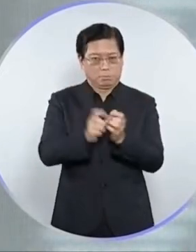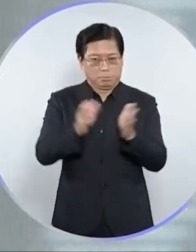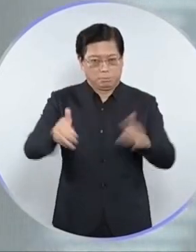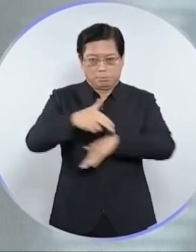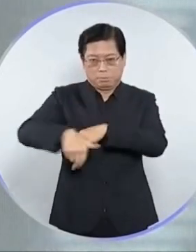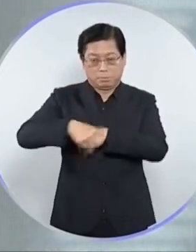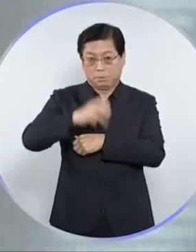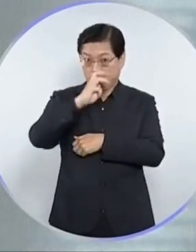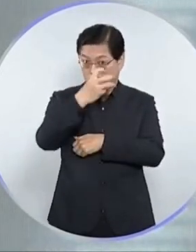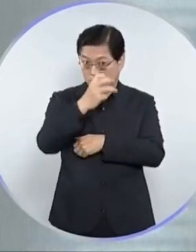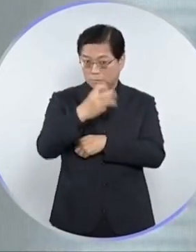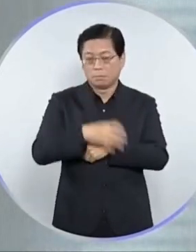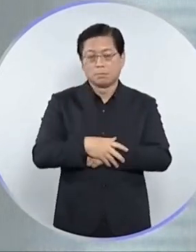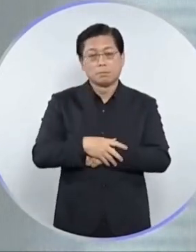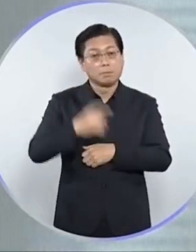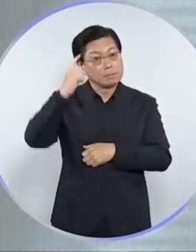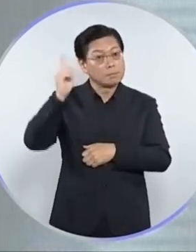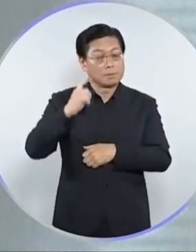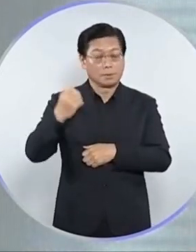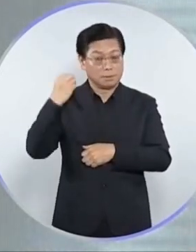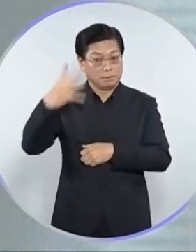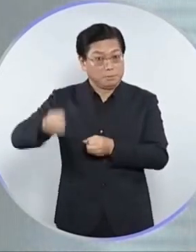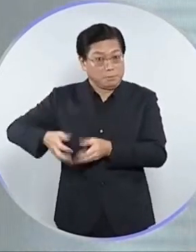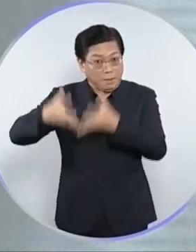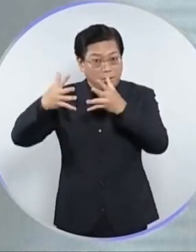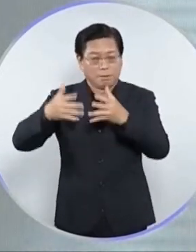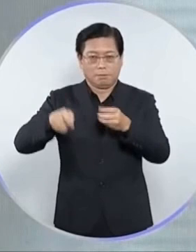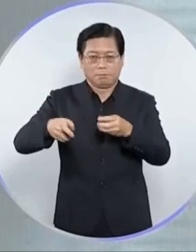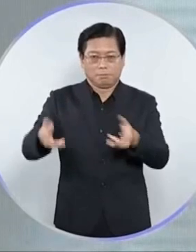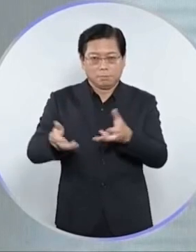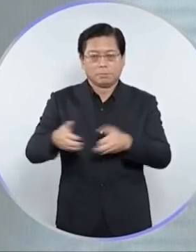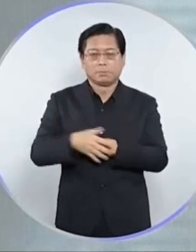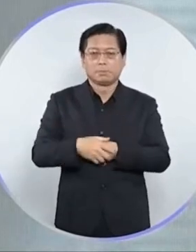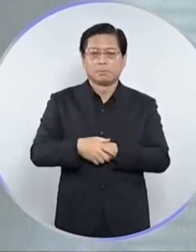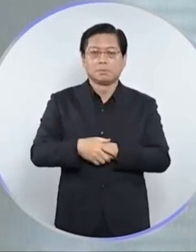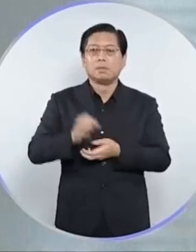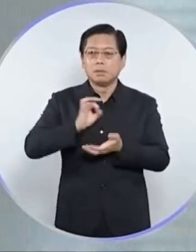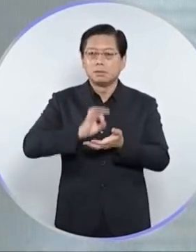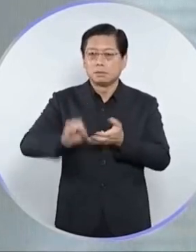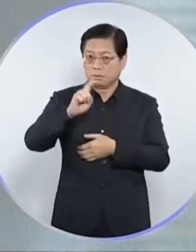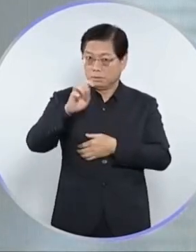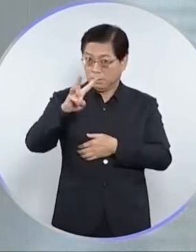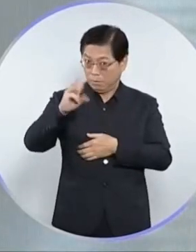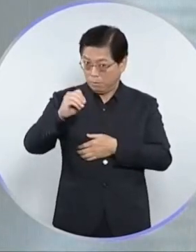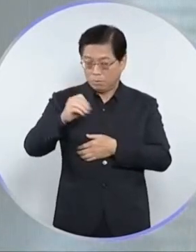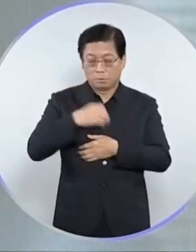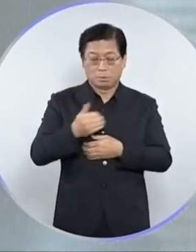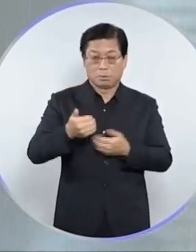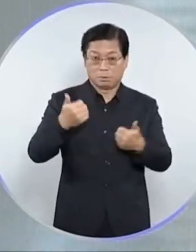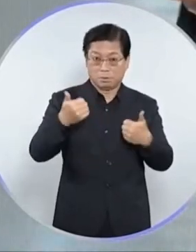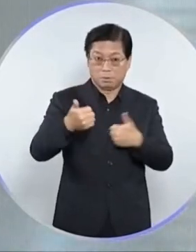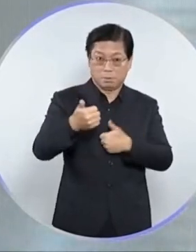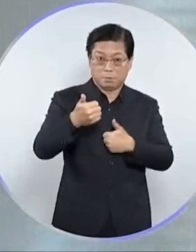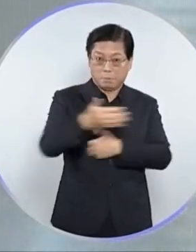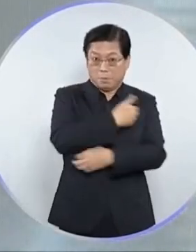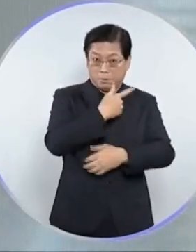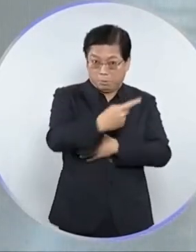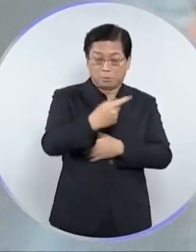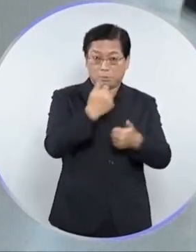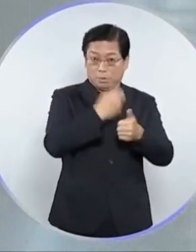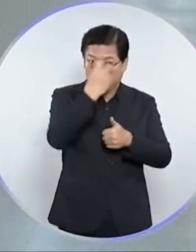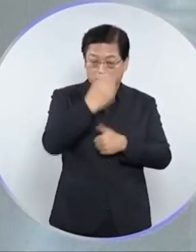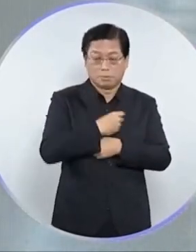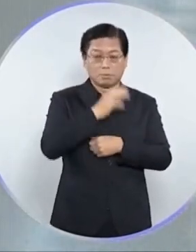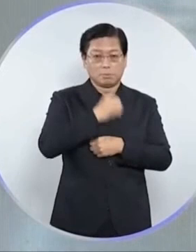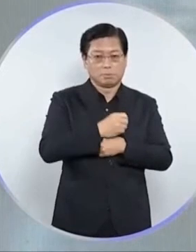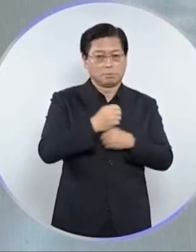划30万户，也就是新建的部分，我会用13万户，包租代管17万户，加起来是30万户。我